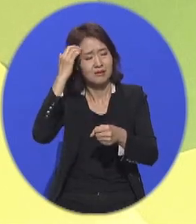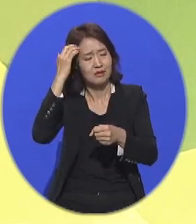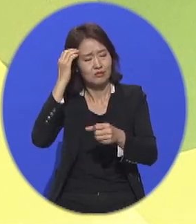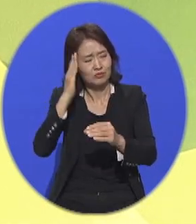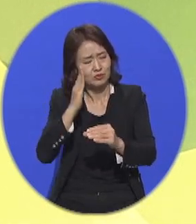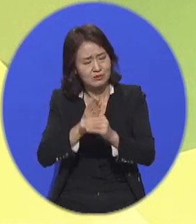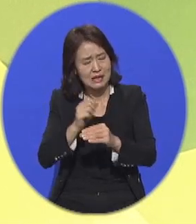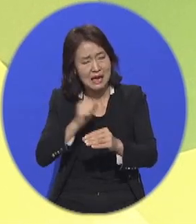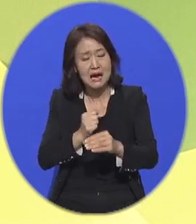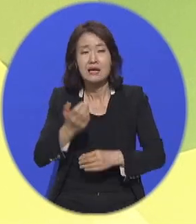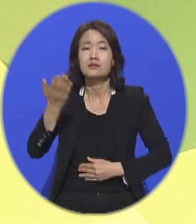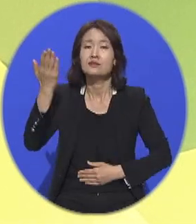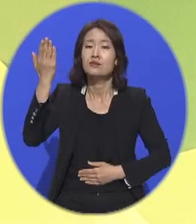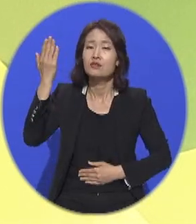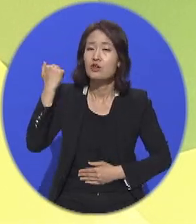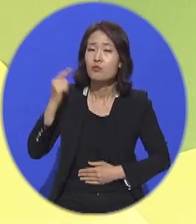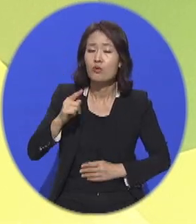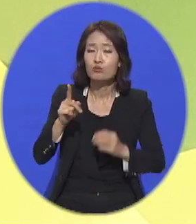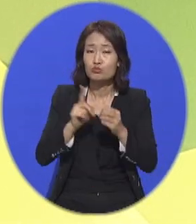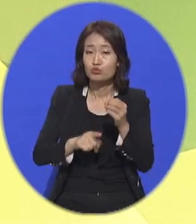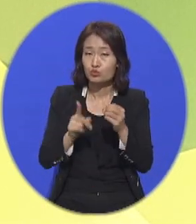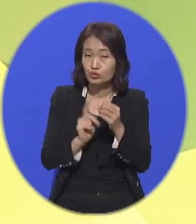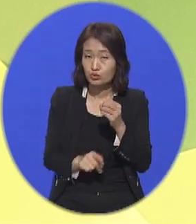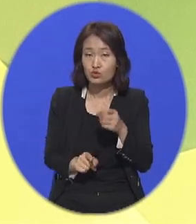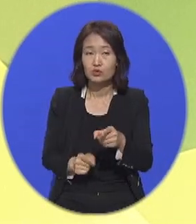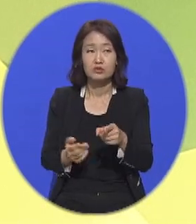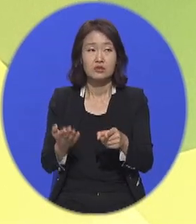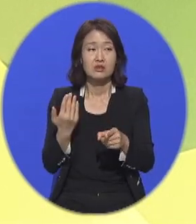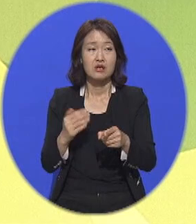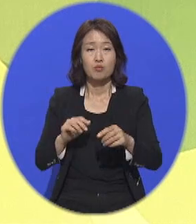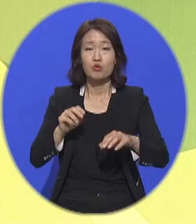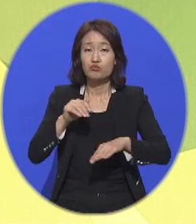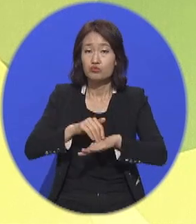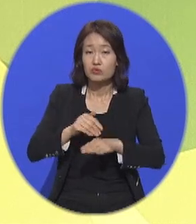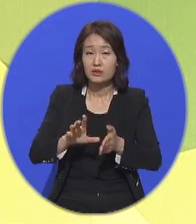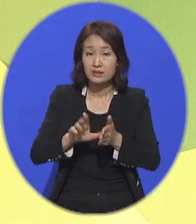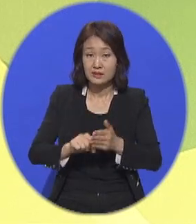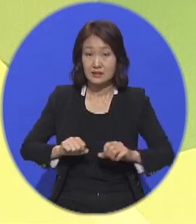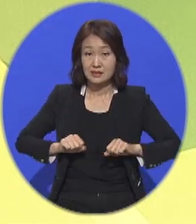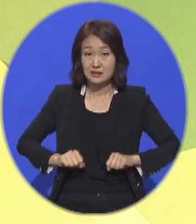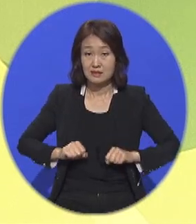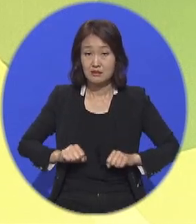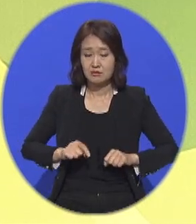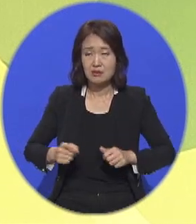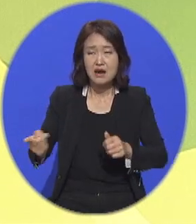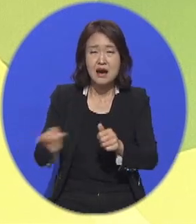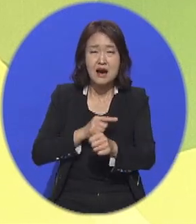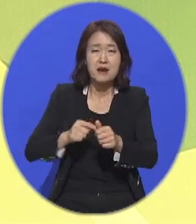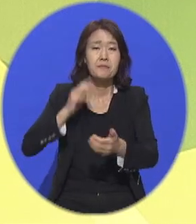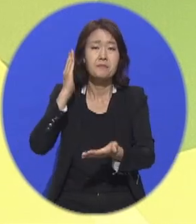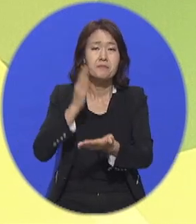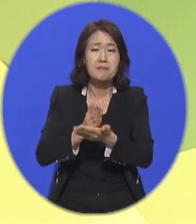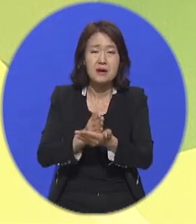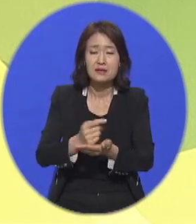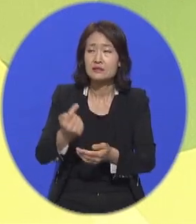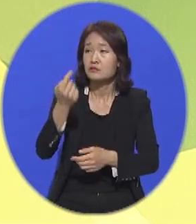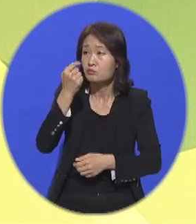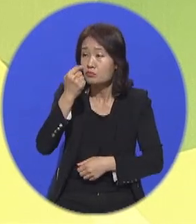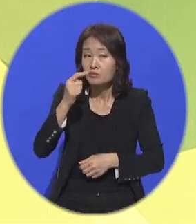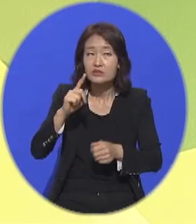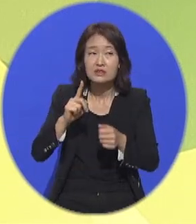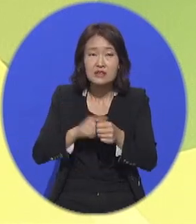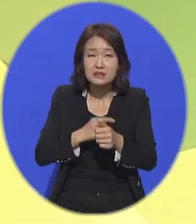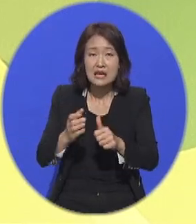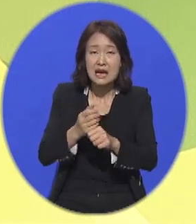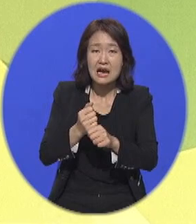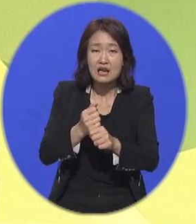있다. 전생에 이 불교의 네가 전생에는 수행을 할 때 살아있는 생명을 해치지 말라는 그 가르침 때문에 이를